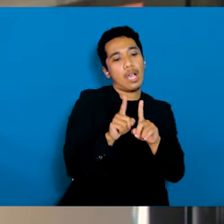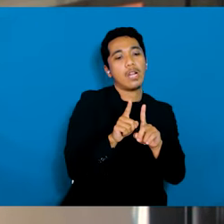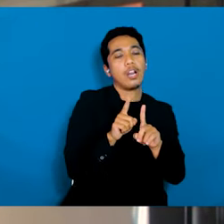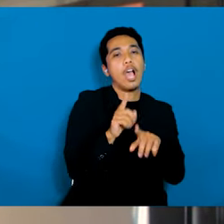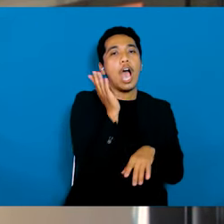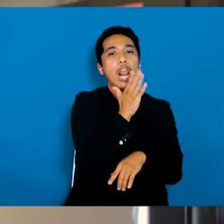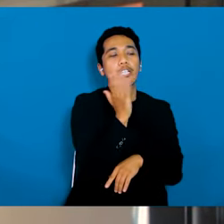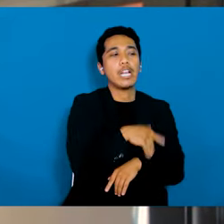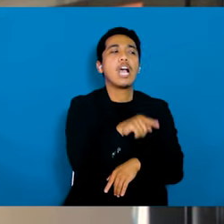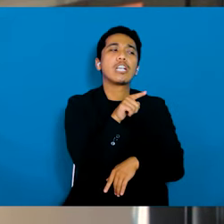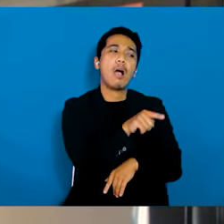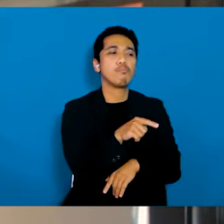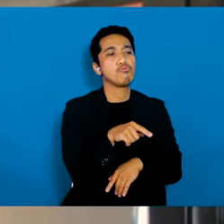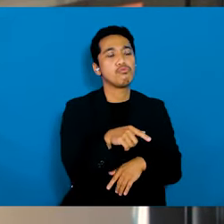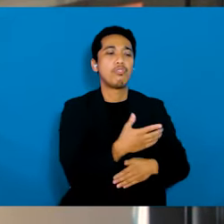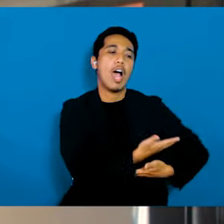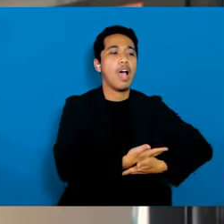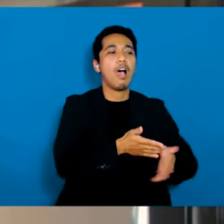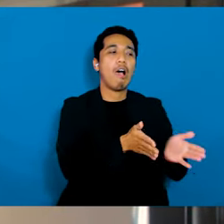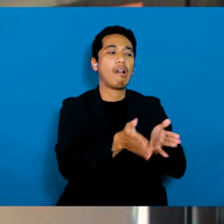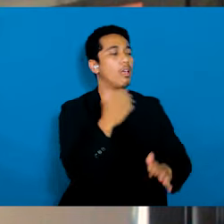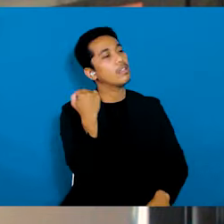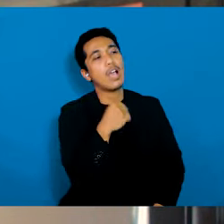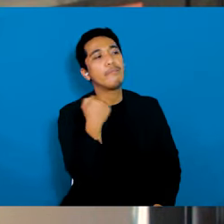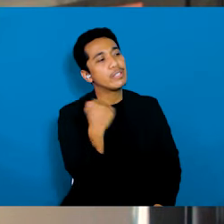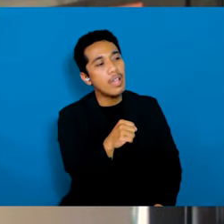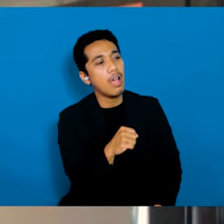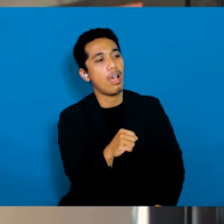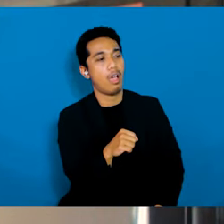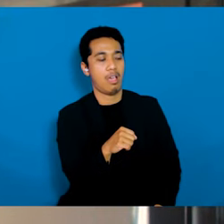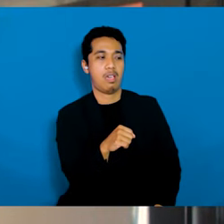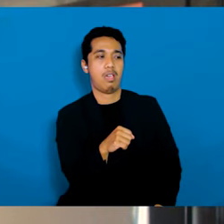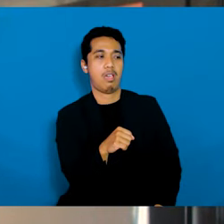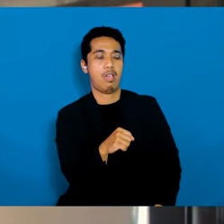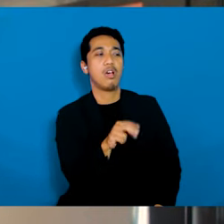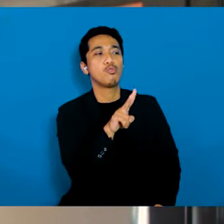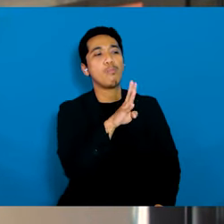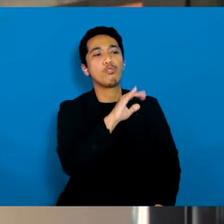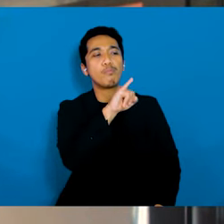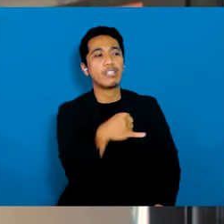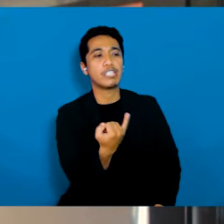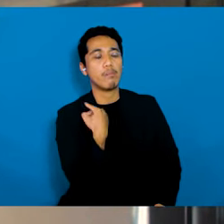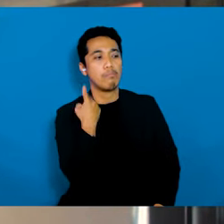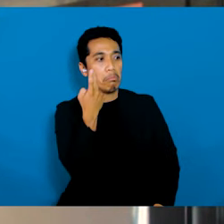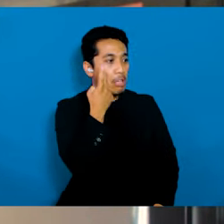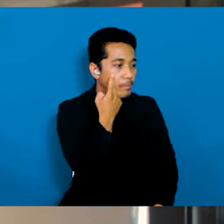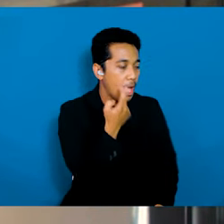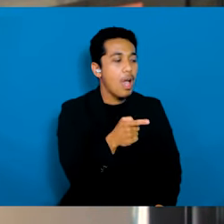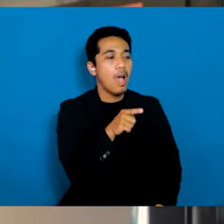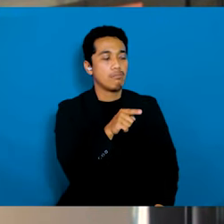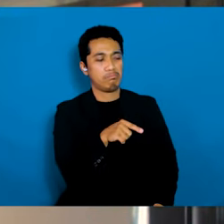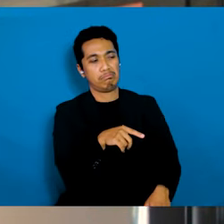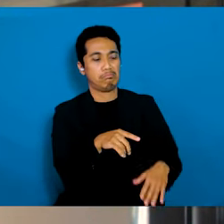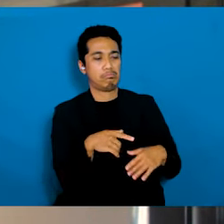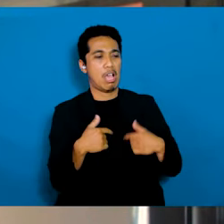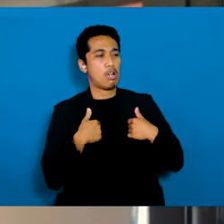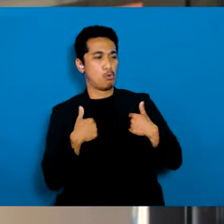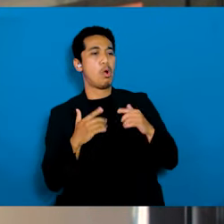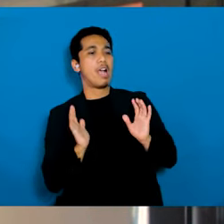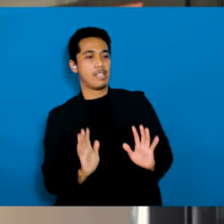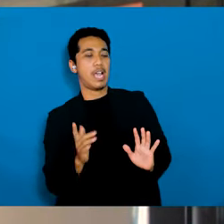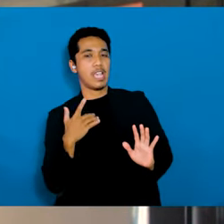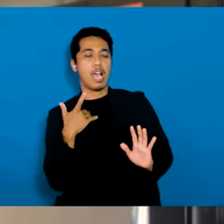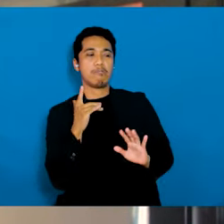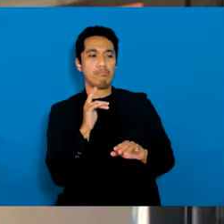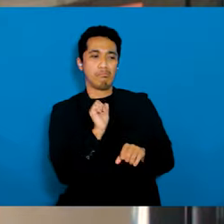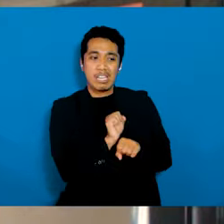Ketika punya pasangan nih dengan alasan kamu kan nggak bisa merawat anak nih, nggak bisa full 24 jam, ya udah kamu aja yang bekerja